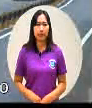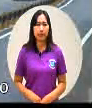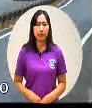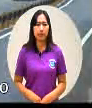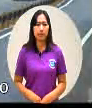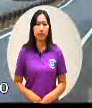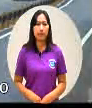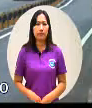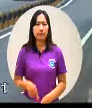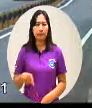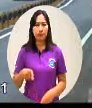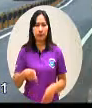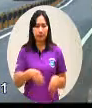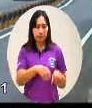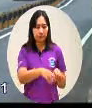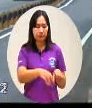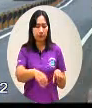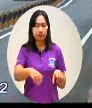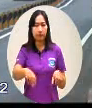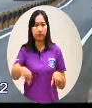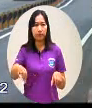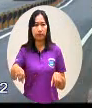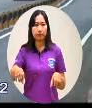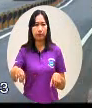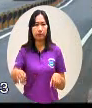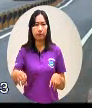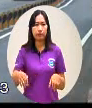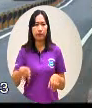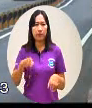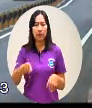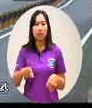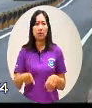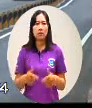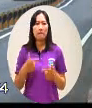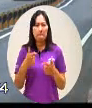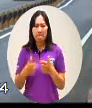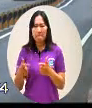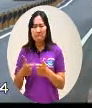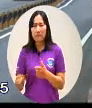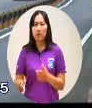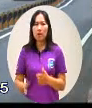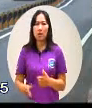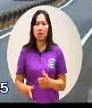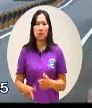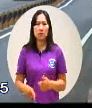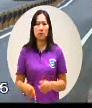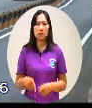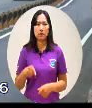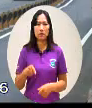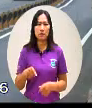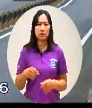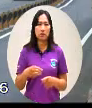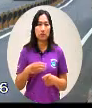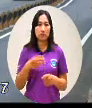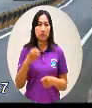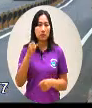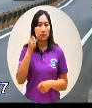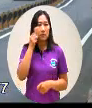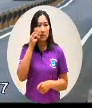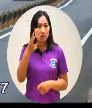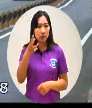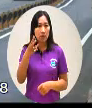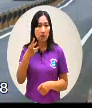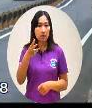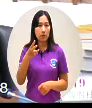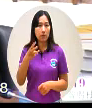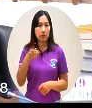哦，这无下啦吼！你看一粒吼，你看这位地要做排水，做一粒做这，哦，这已经三个月过啊，水利局做的，这道